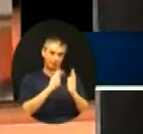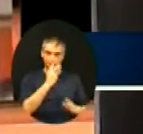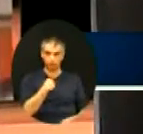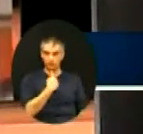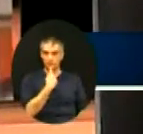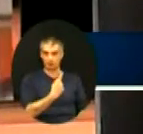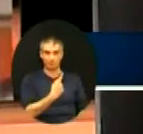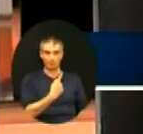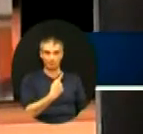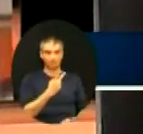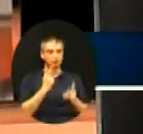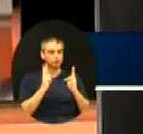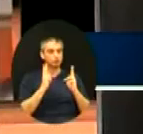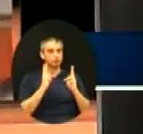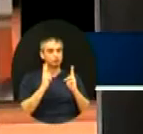אני אומרת,